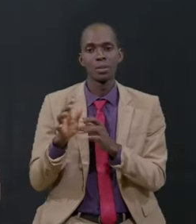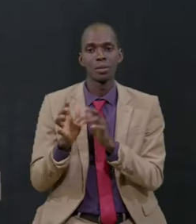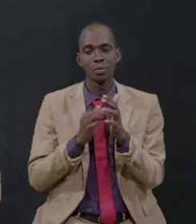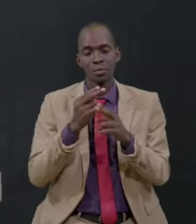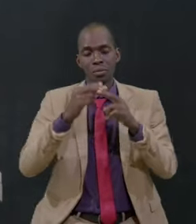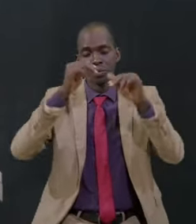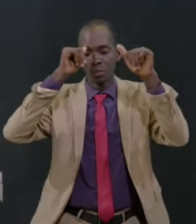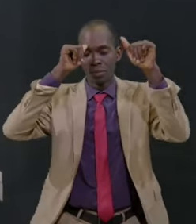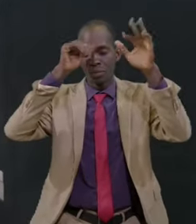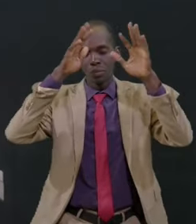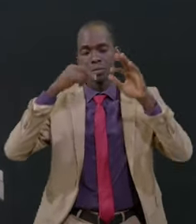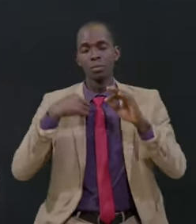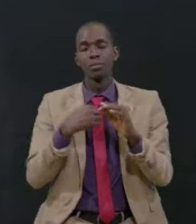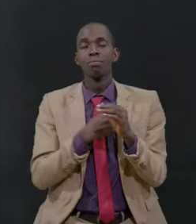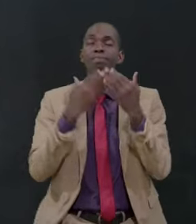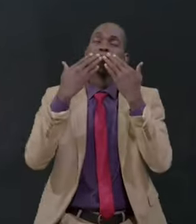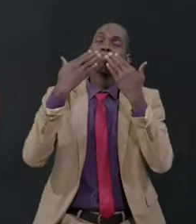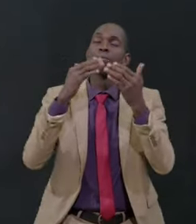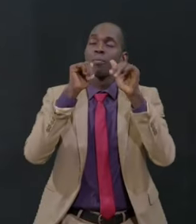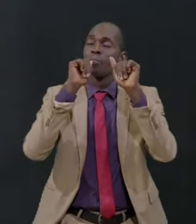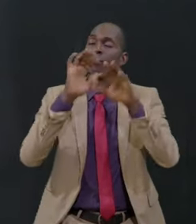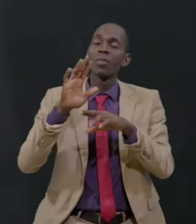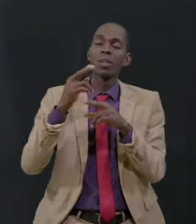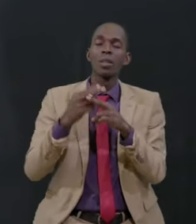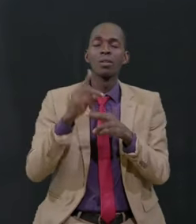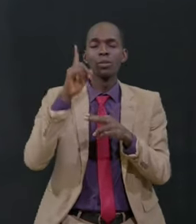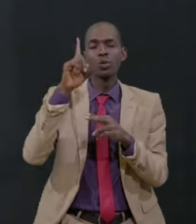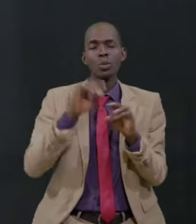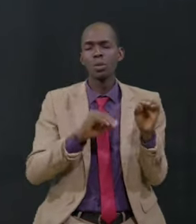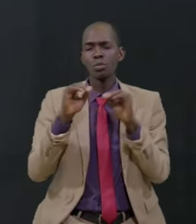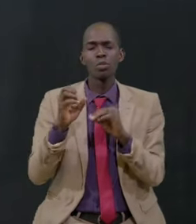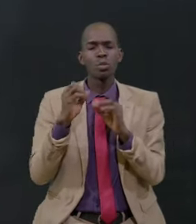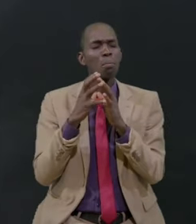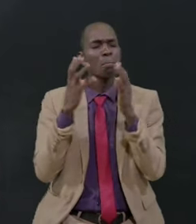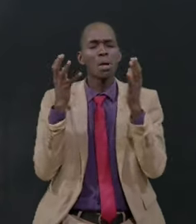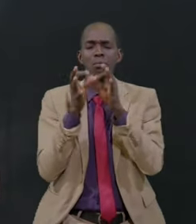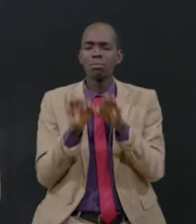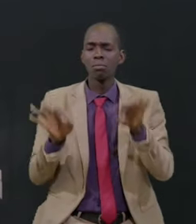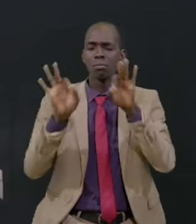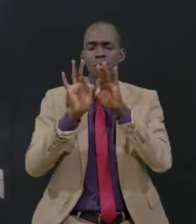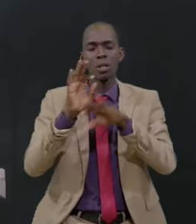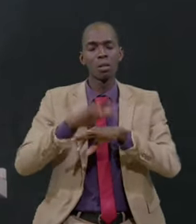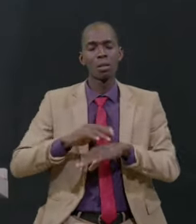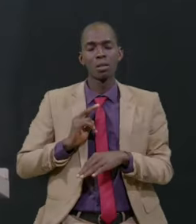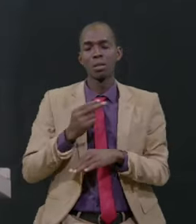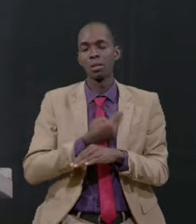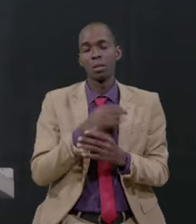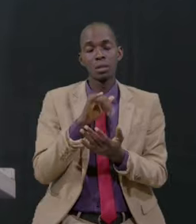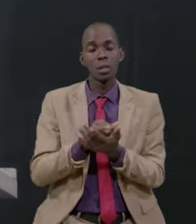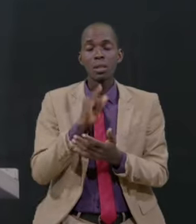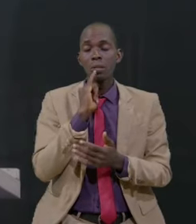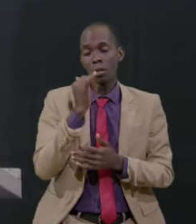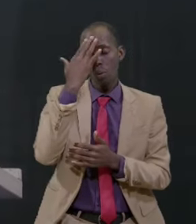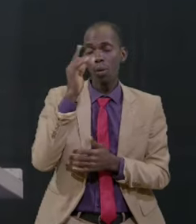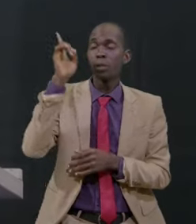remercions, nous bénissons ton nom. Tu as tellement placé de valeur en nous que tu as envoyé le